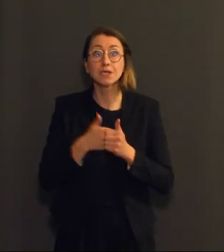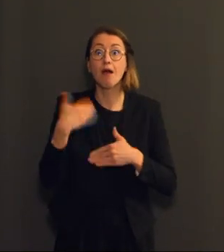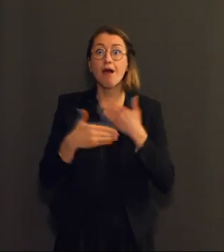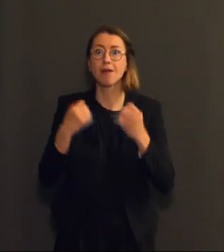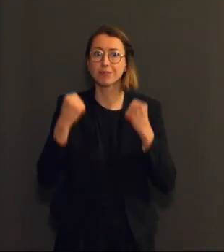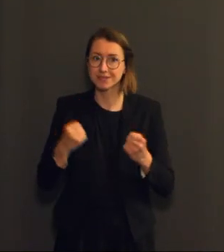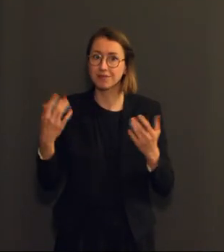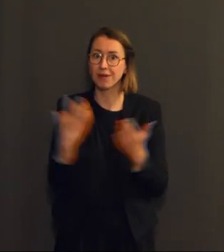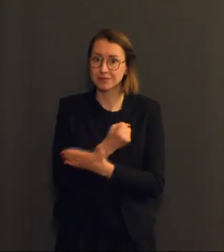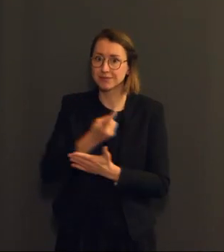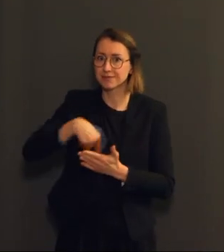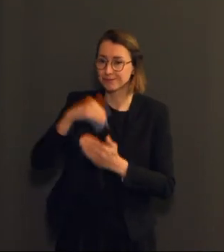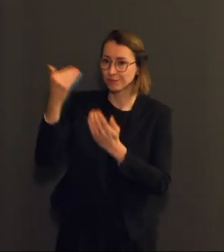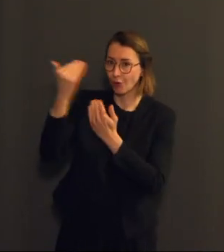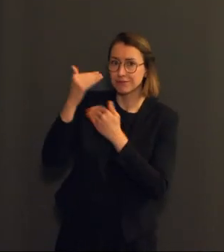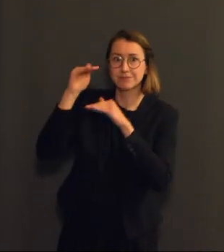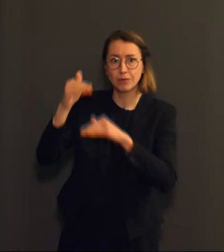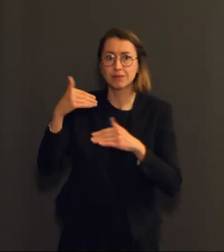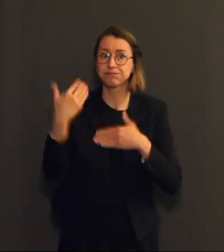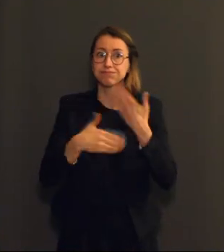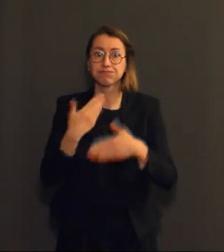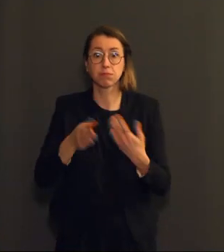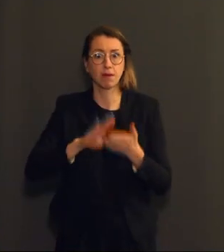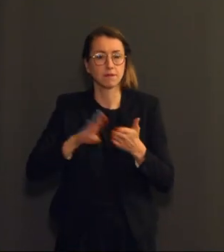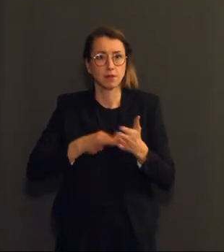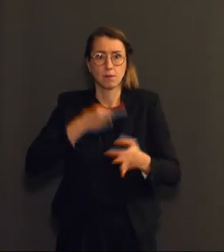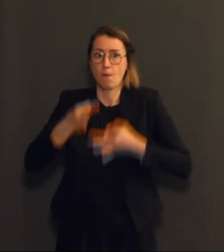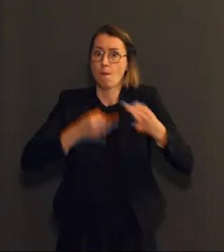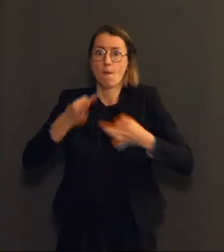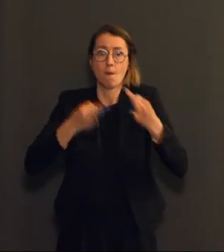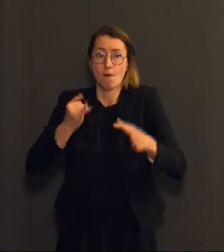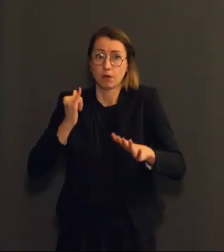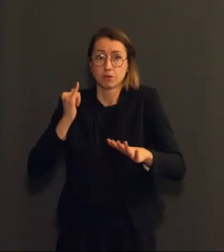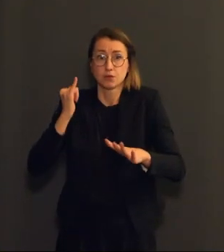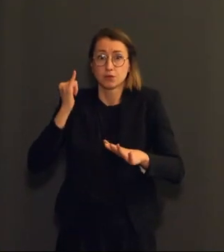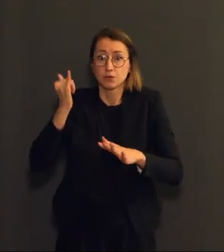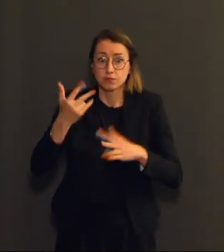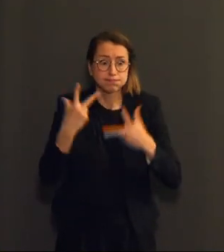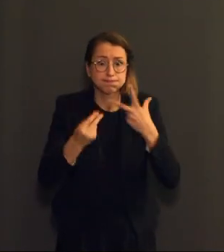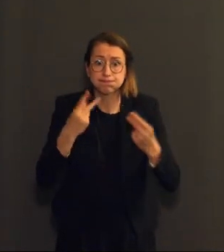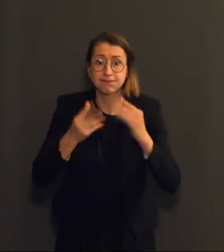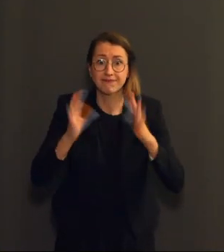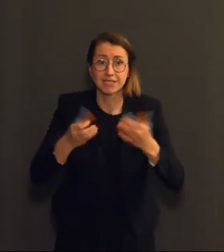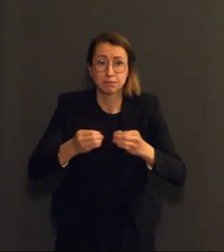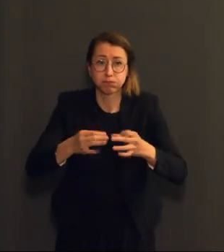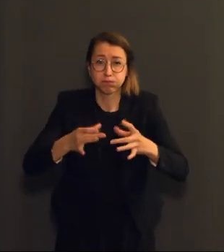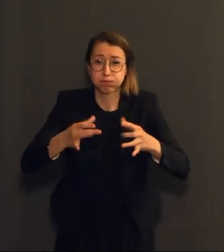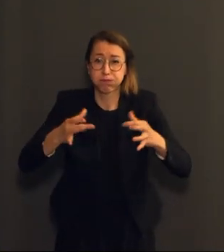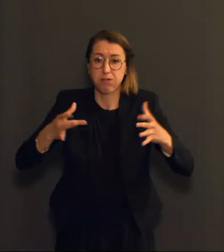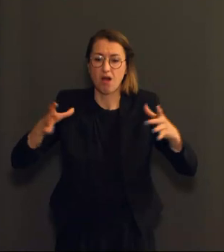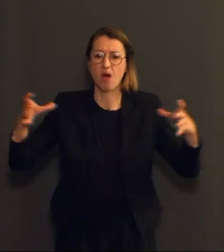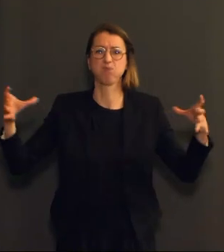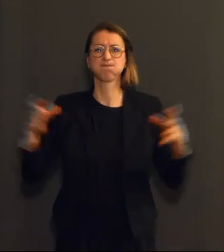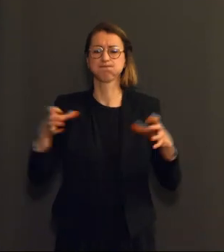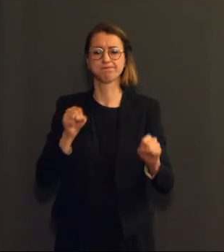le virus sous contrôle jusqu'à ce que nous atteignions l'immunité collective qui demeure encore et toujours